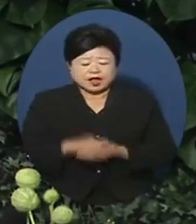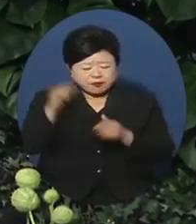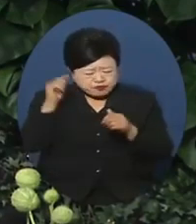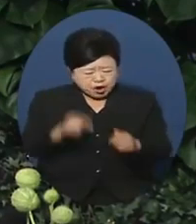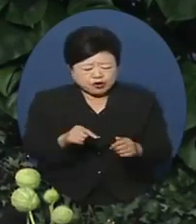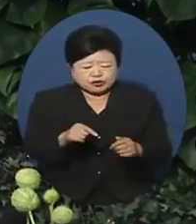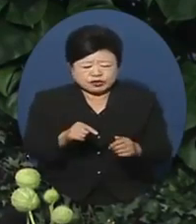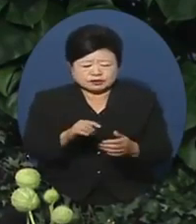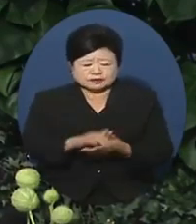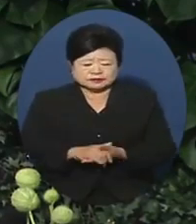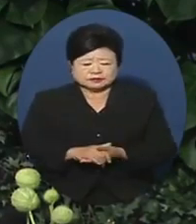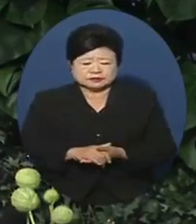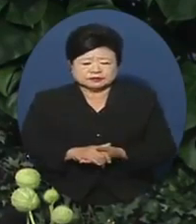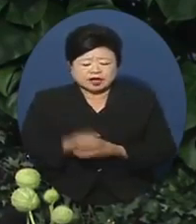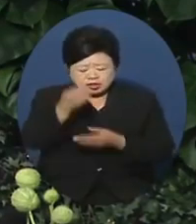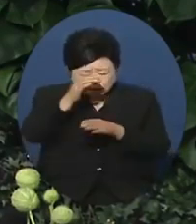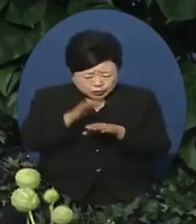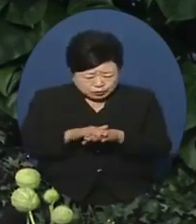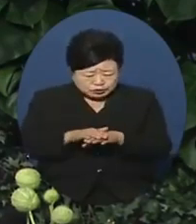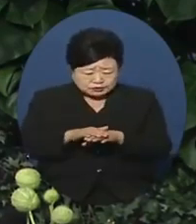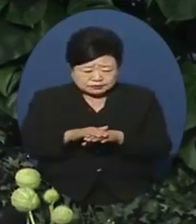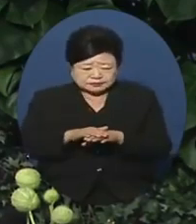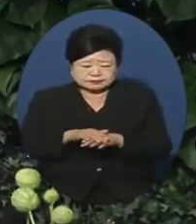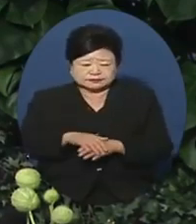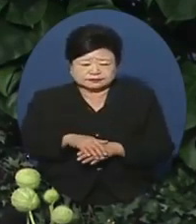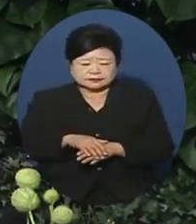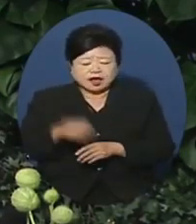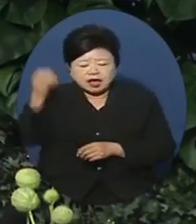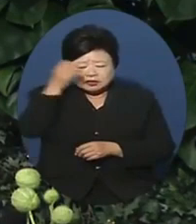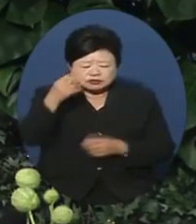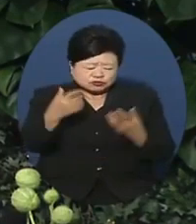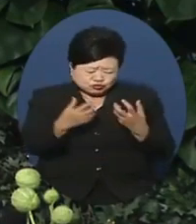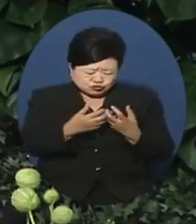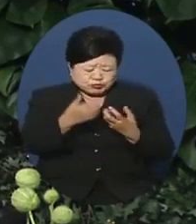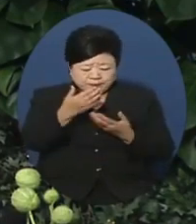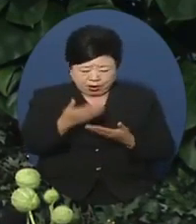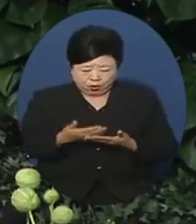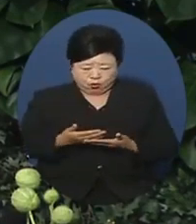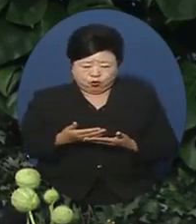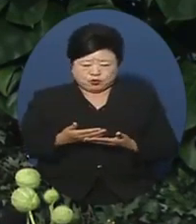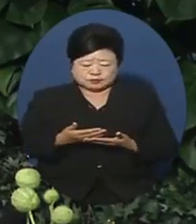명하노니 우리 성도들은 성령으로 충만하고